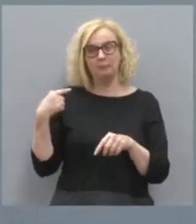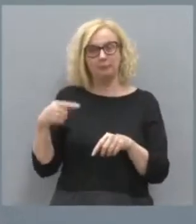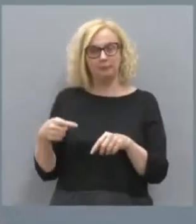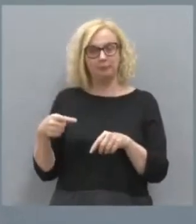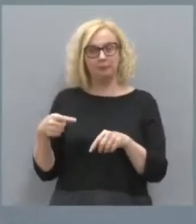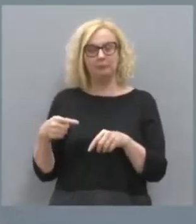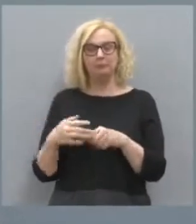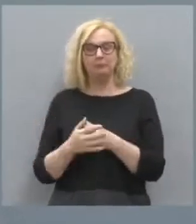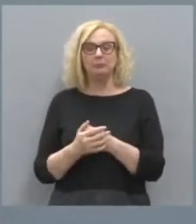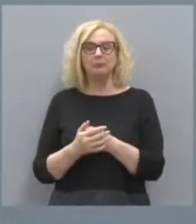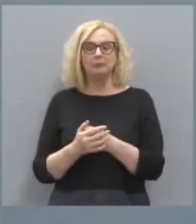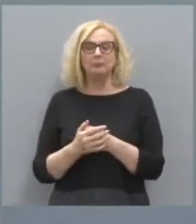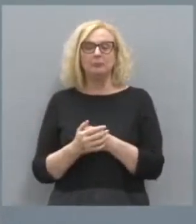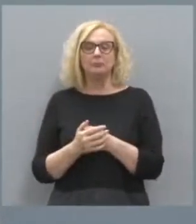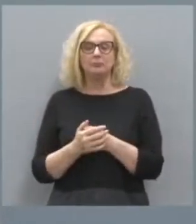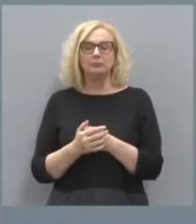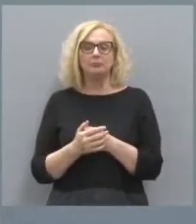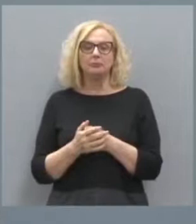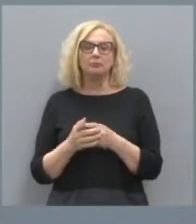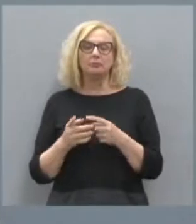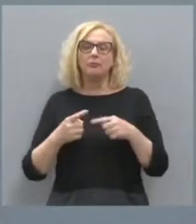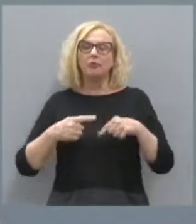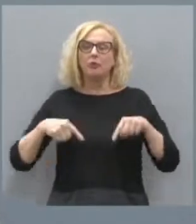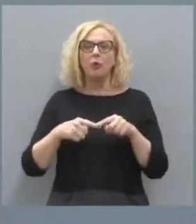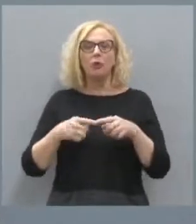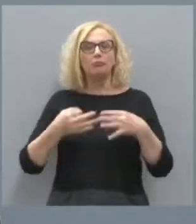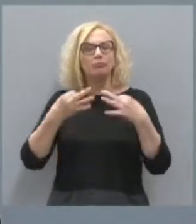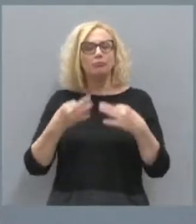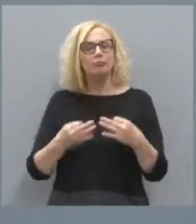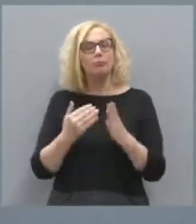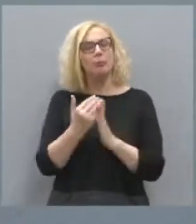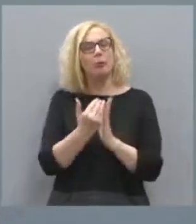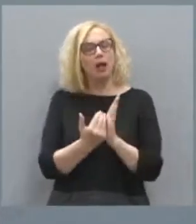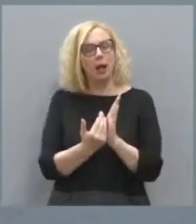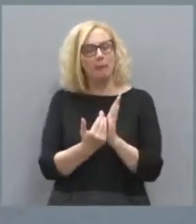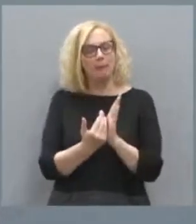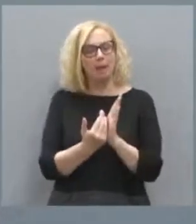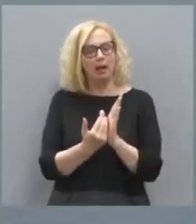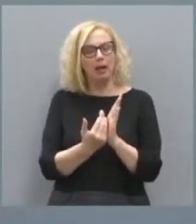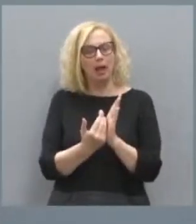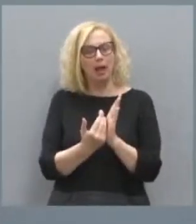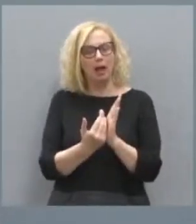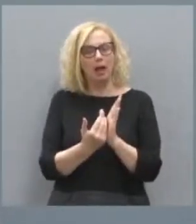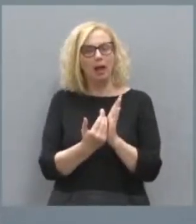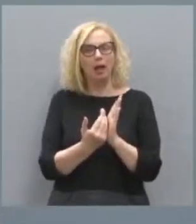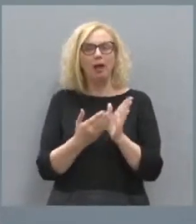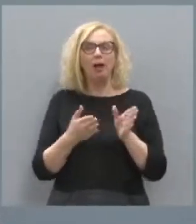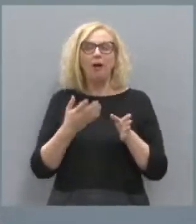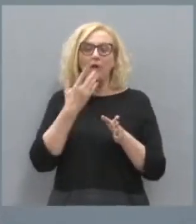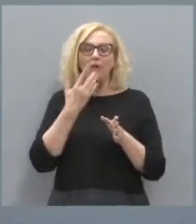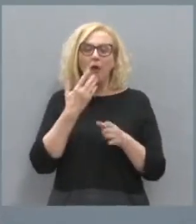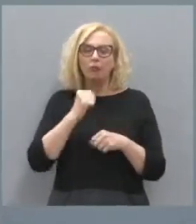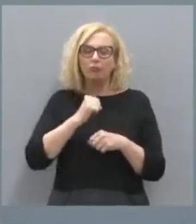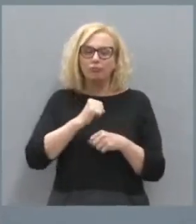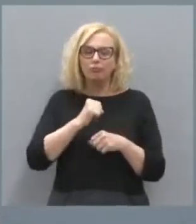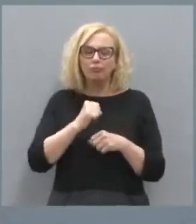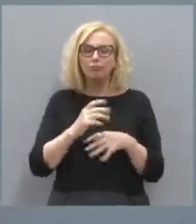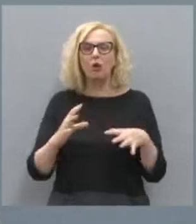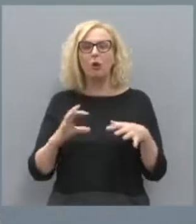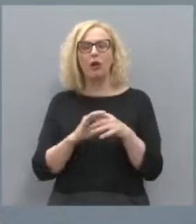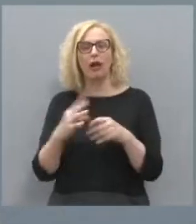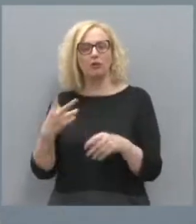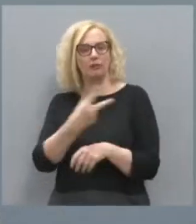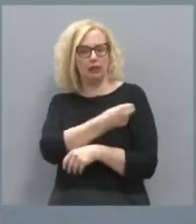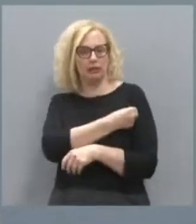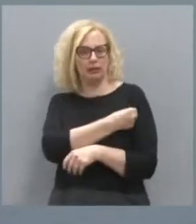abbiamo impostato un percorso che vuole accelerare in modo forte sulla sulla vaccinazione